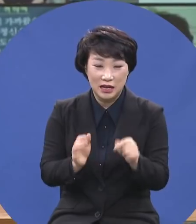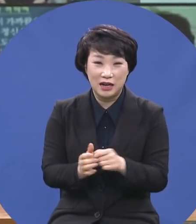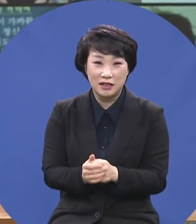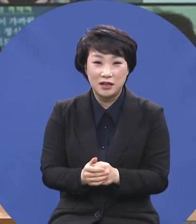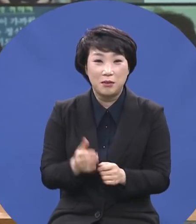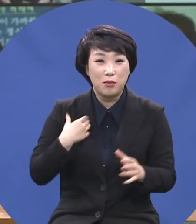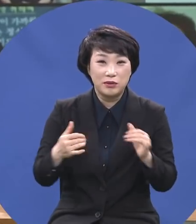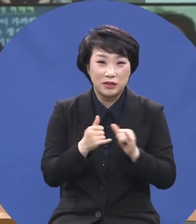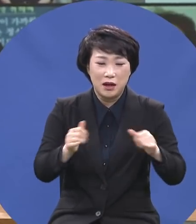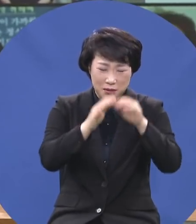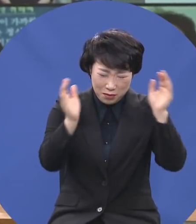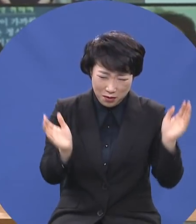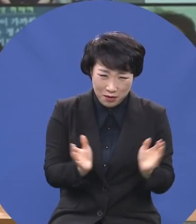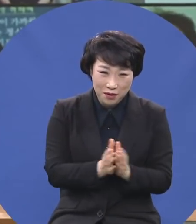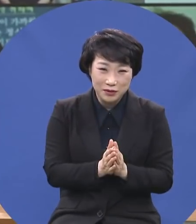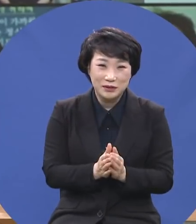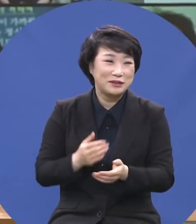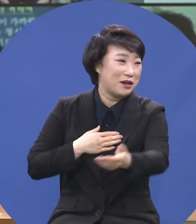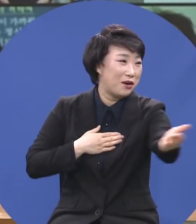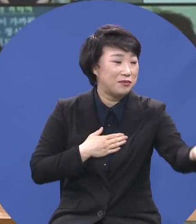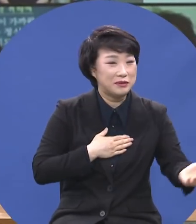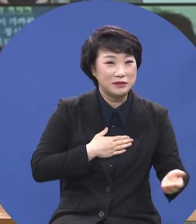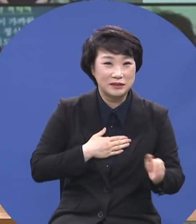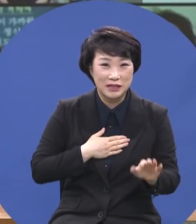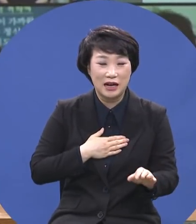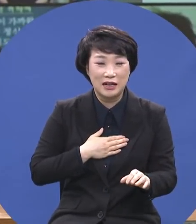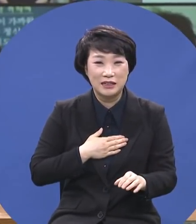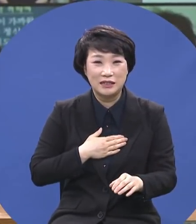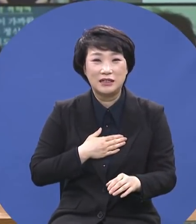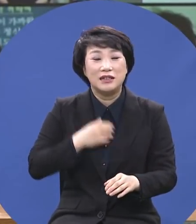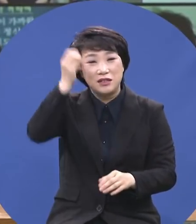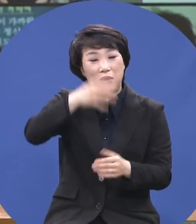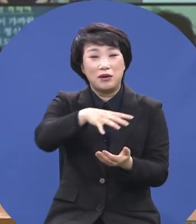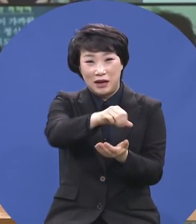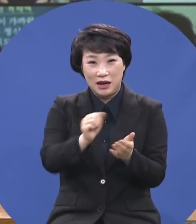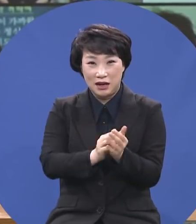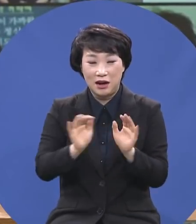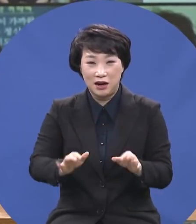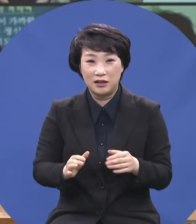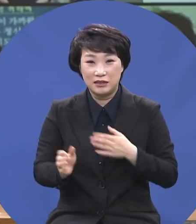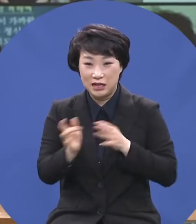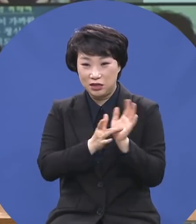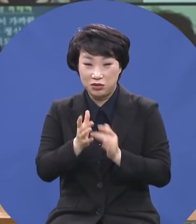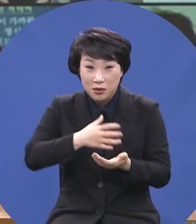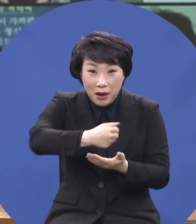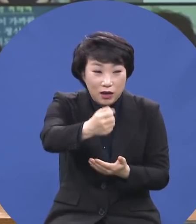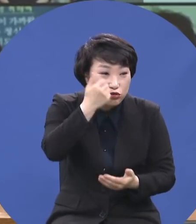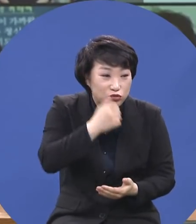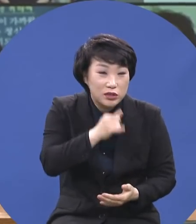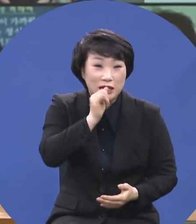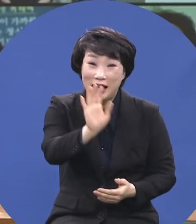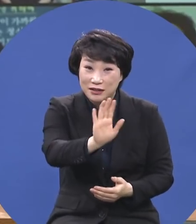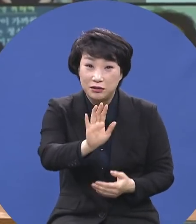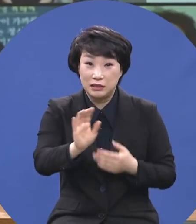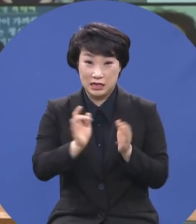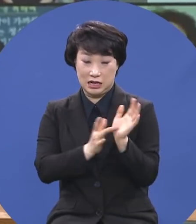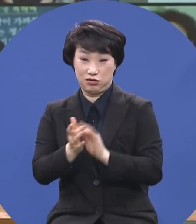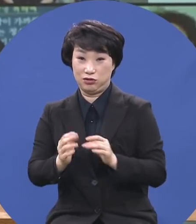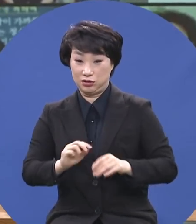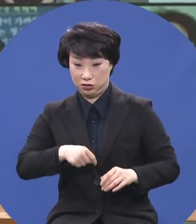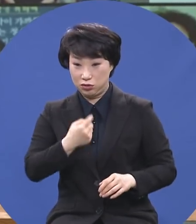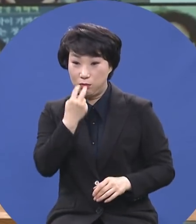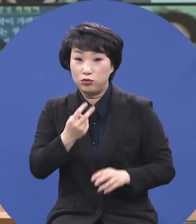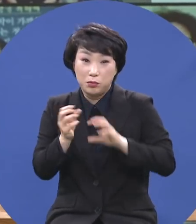모든 영혼을 다 얻었지 않냐 이 말이에요. 이를 내게서 빼앗는 자가 있는 것이 아니라 내가 스스로 버리노라.